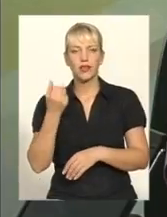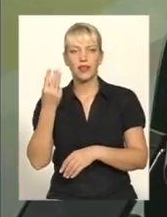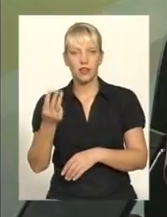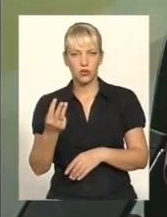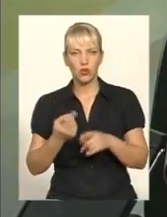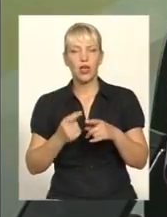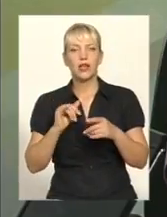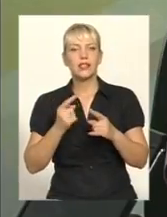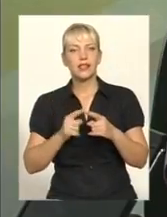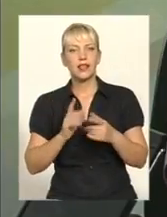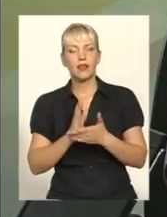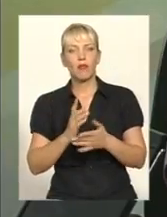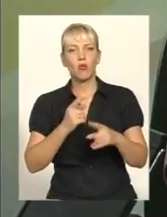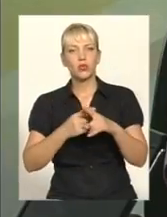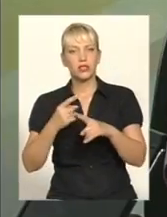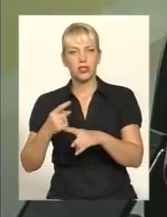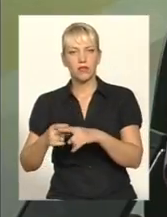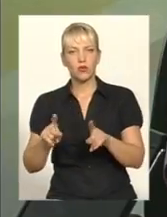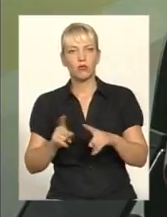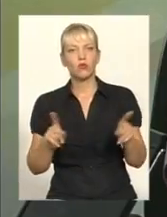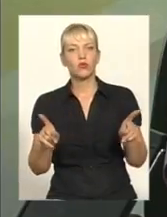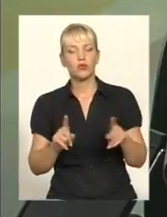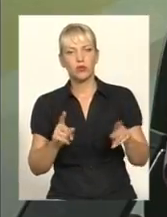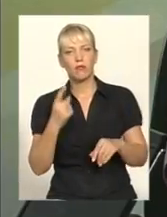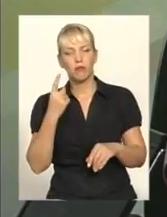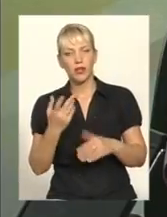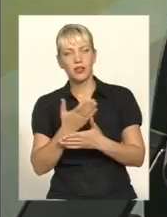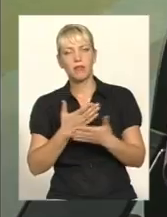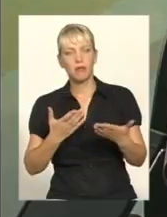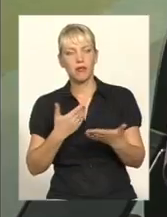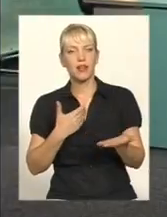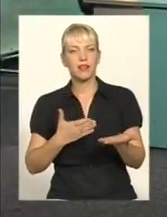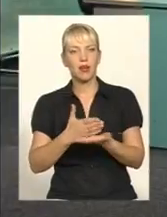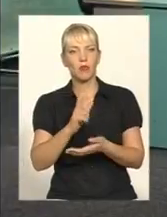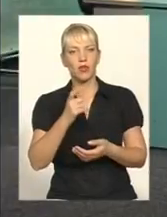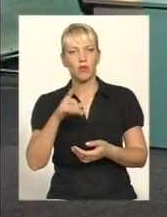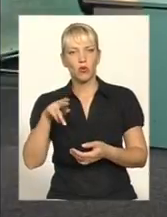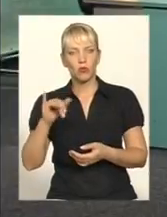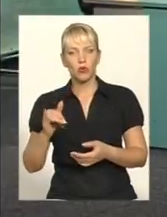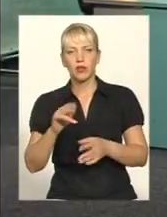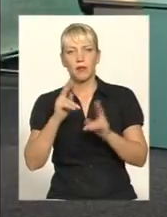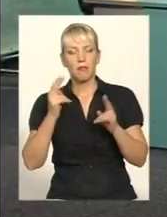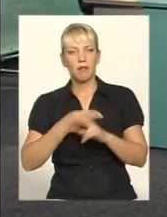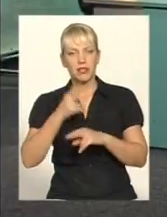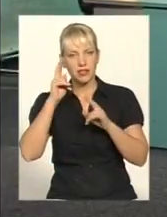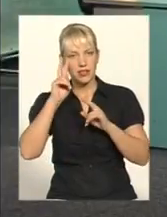адже, перше, ми йдемо до Європи, і без знань іноземної мови,